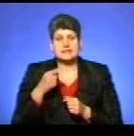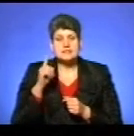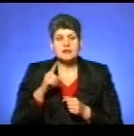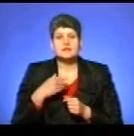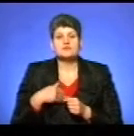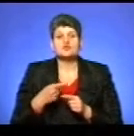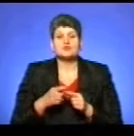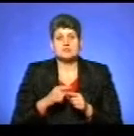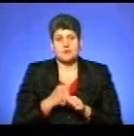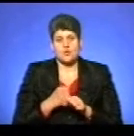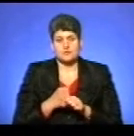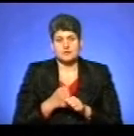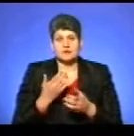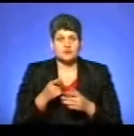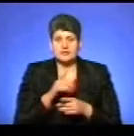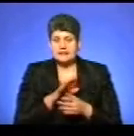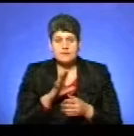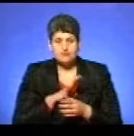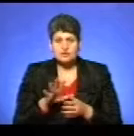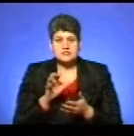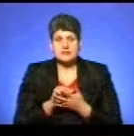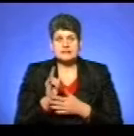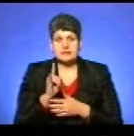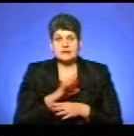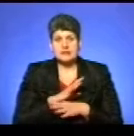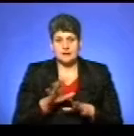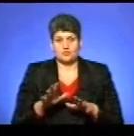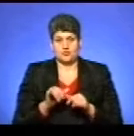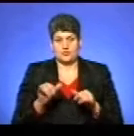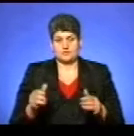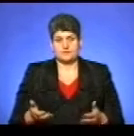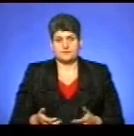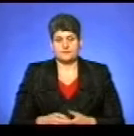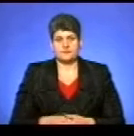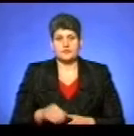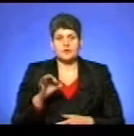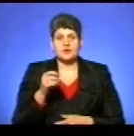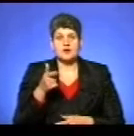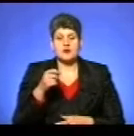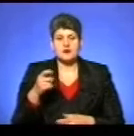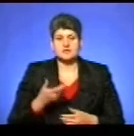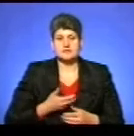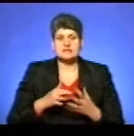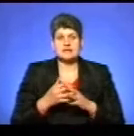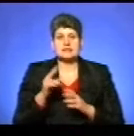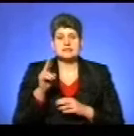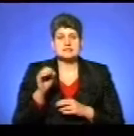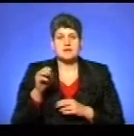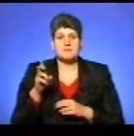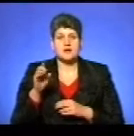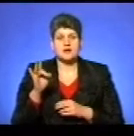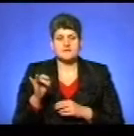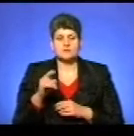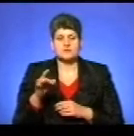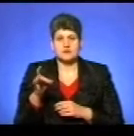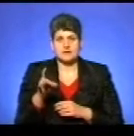чого ти це робиш. Може, якщо ти не будеш займатися дитиною, не буде реально прогресу. Ольга Гах проживає у селі Цибрів Зборівського району.